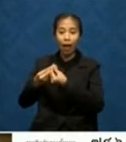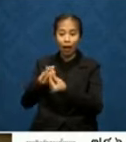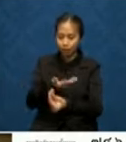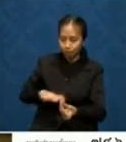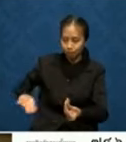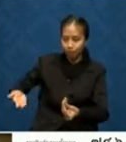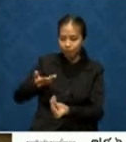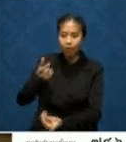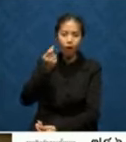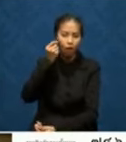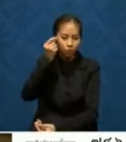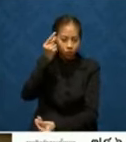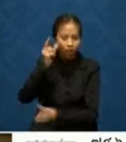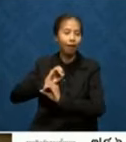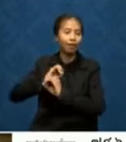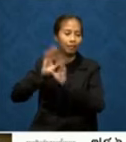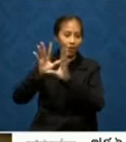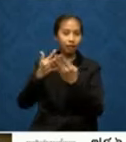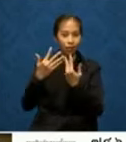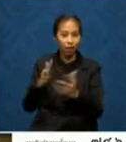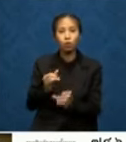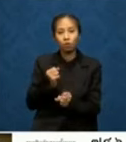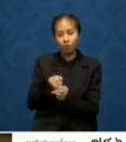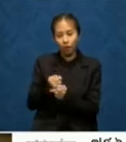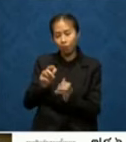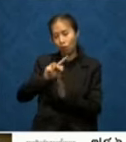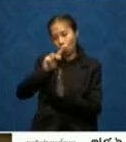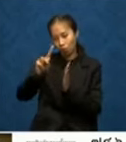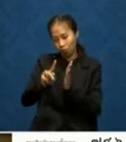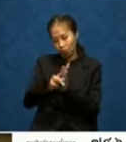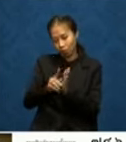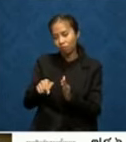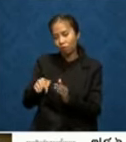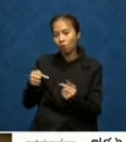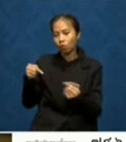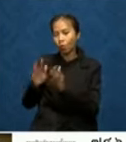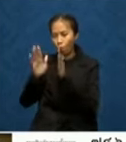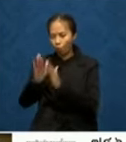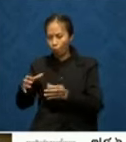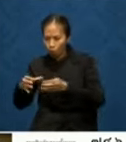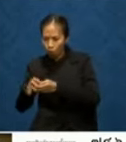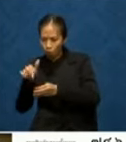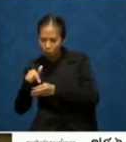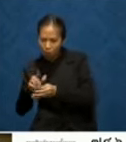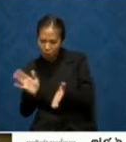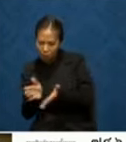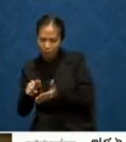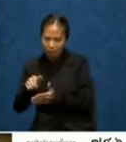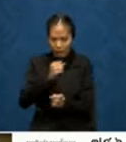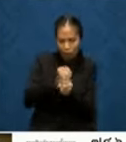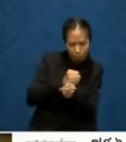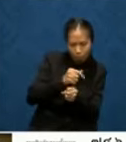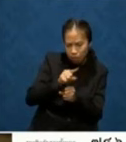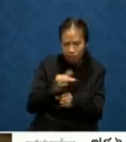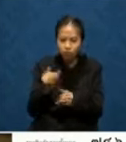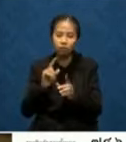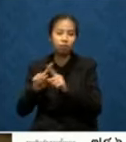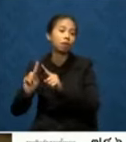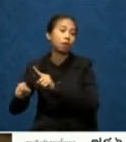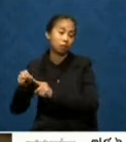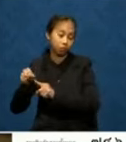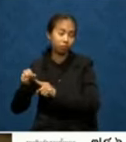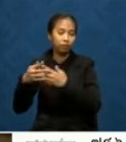งจังต่อกันและดำเนินการตามกฎหมายต่อผู้ที่ยุยงส่งเสริมให้เกิดความร้าวฉานในสังคมและเพื่